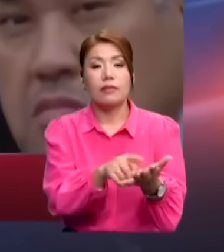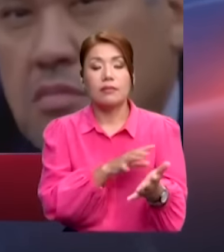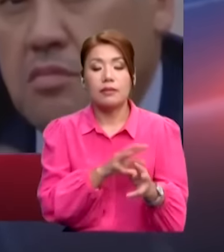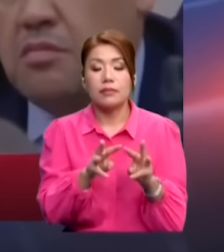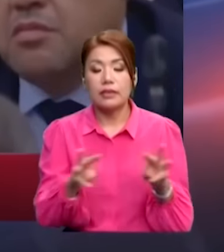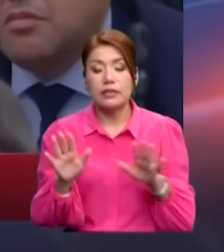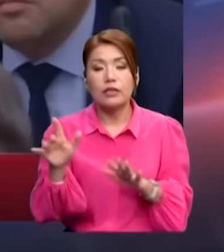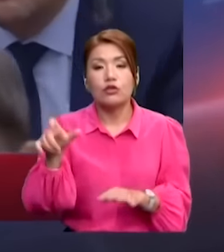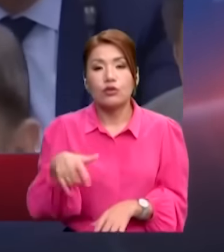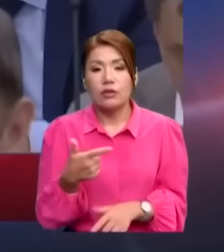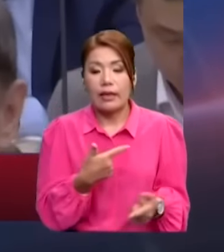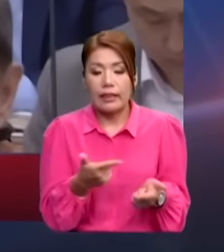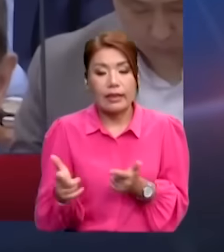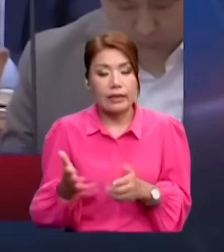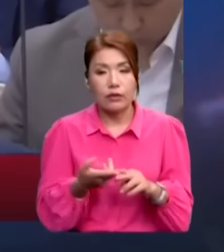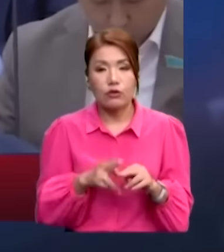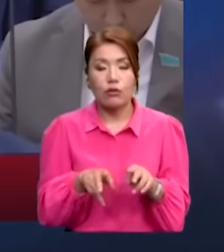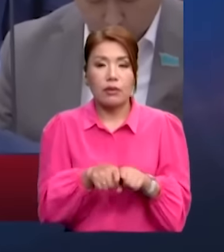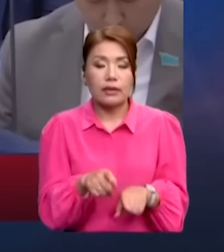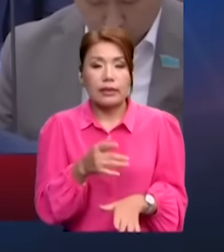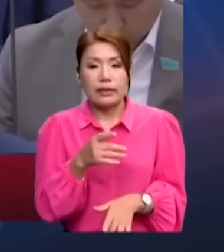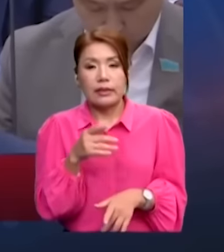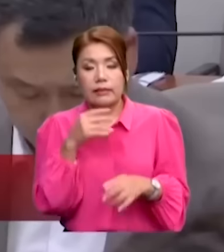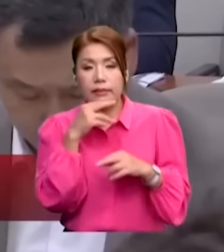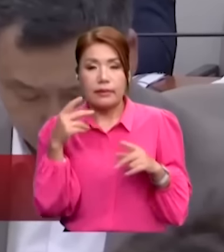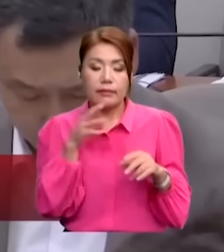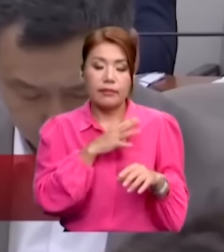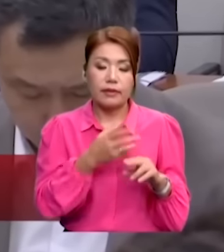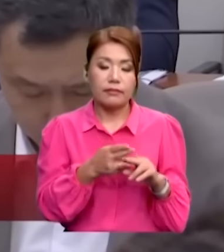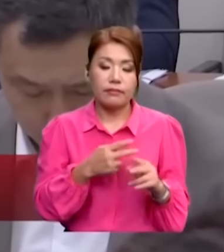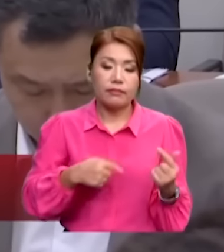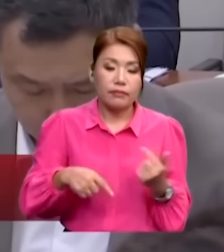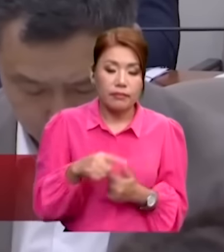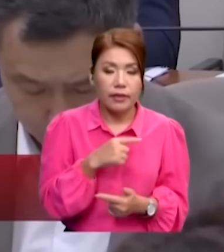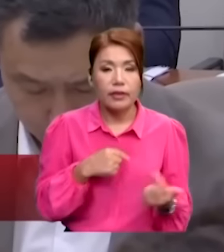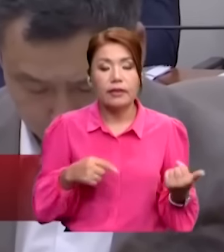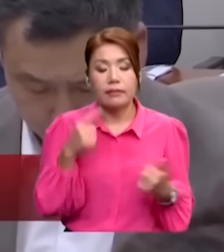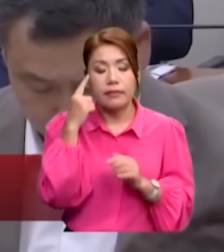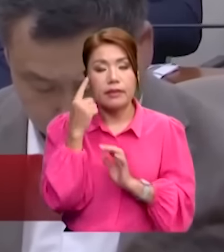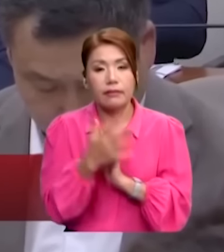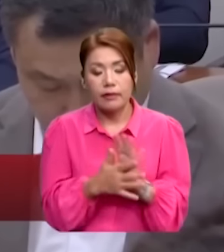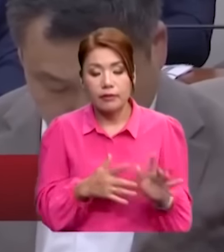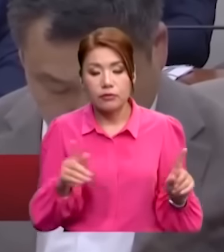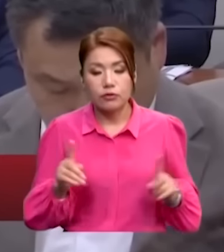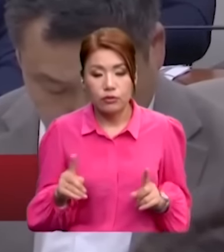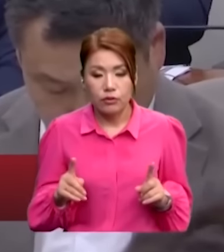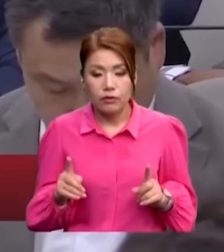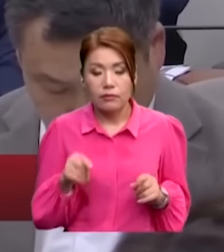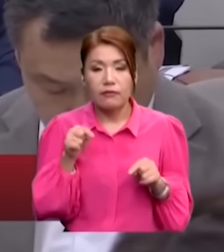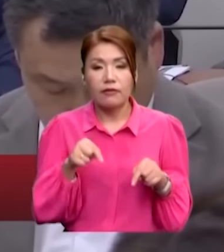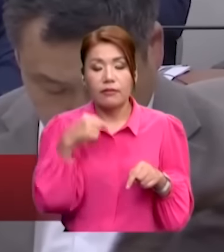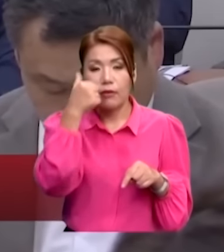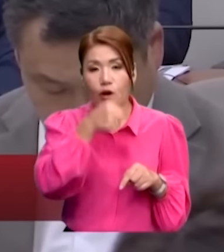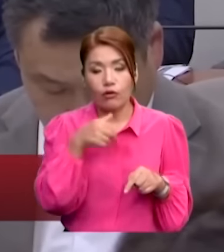Министрлік өкілі сабаққа дайындықсыз келген баладай кібіртіктеп қалды. Мы понимаем, что в этом